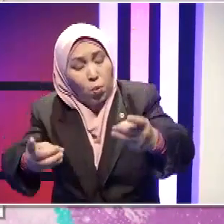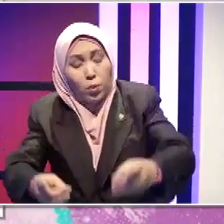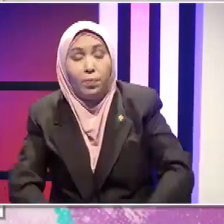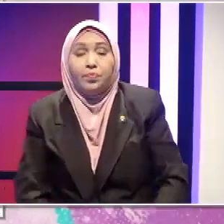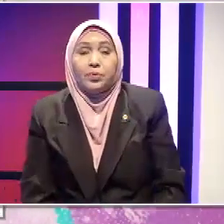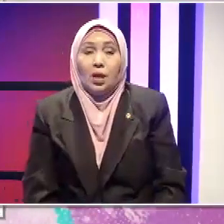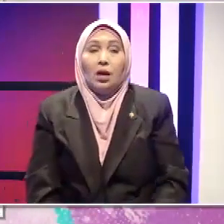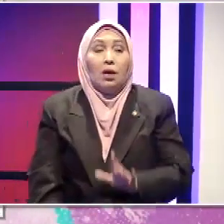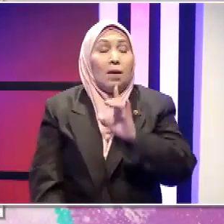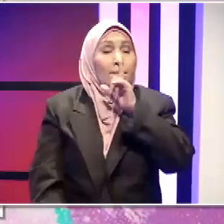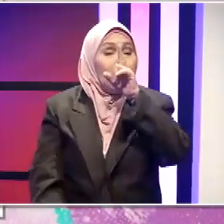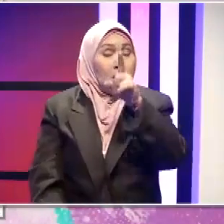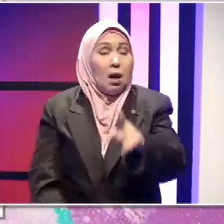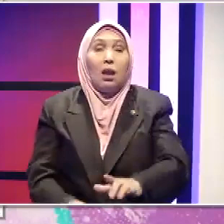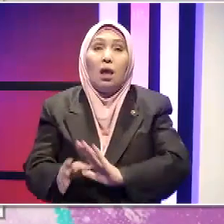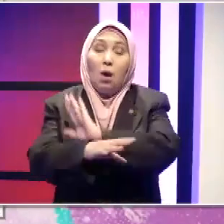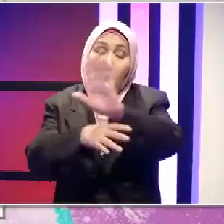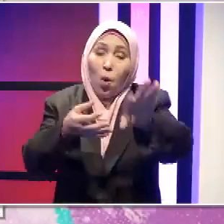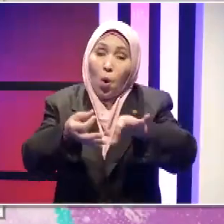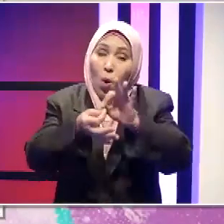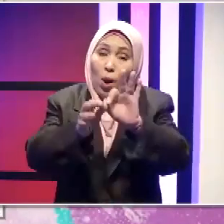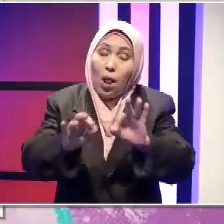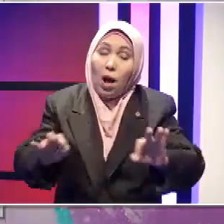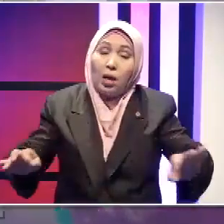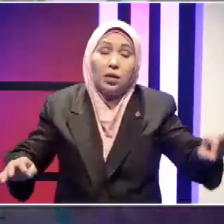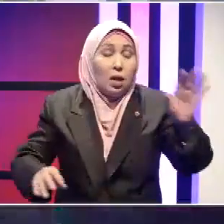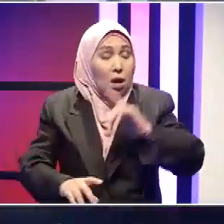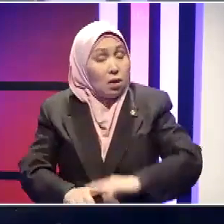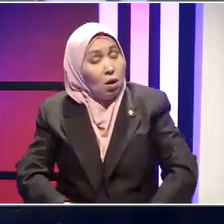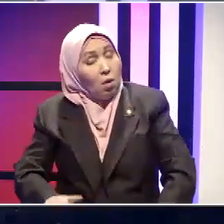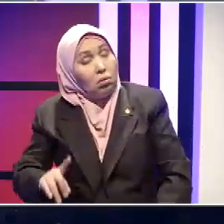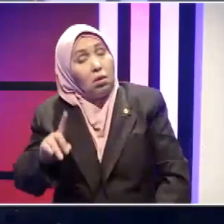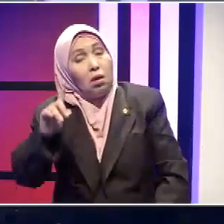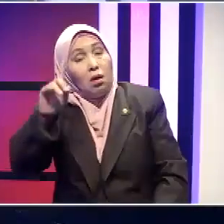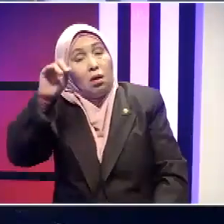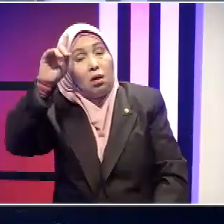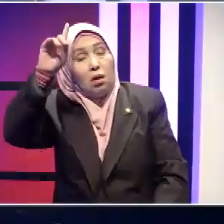byi potong Kowloon